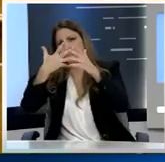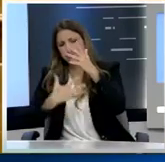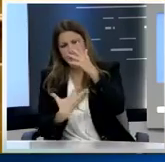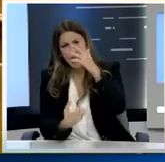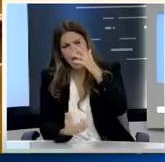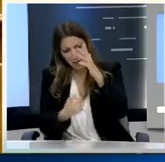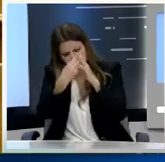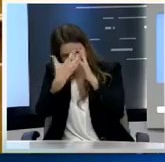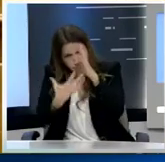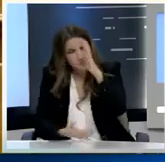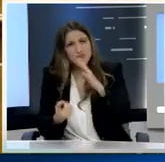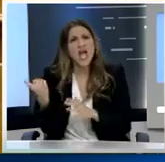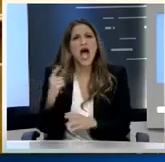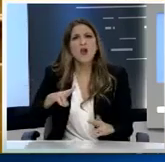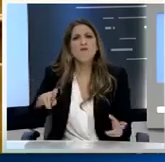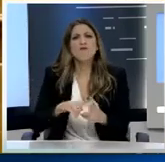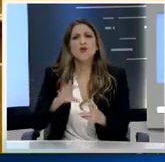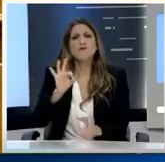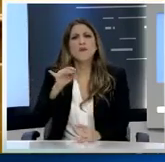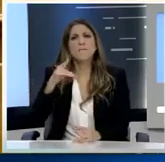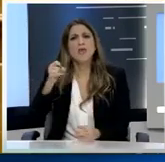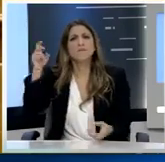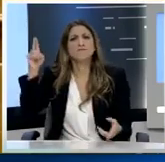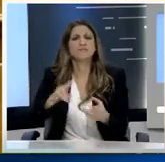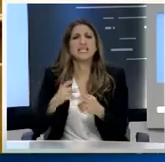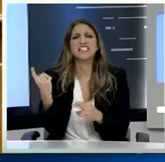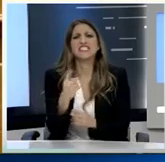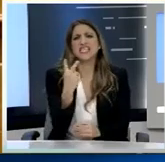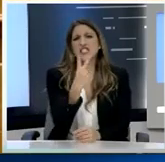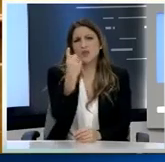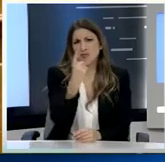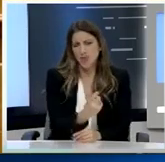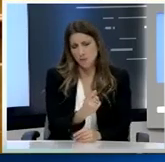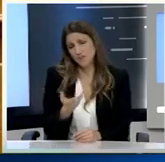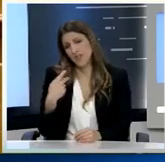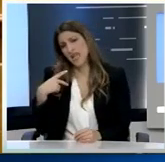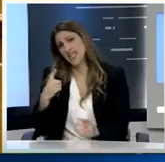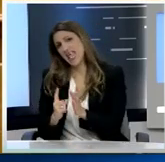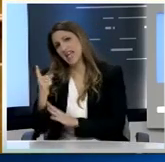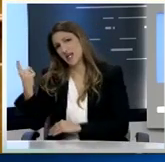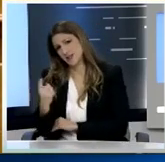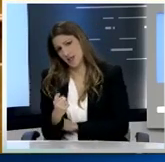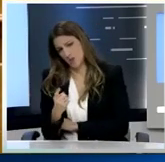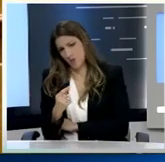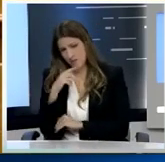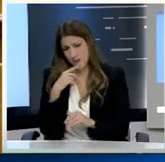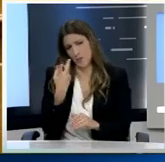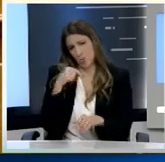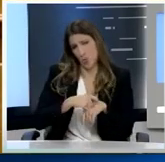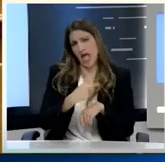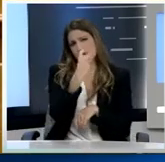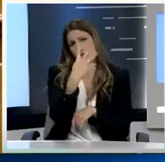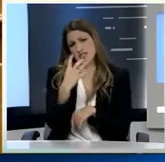εδώ. Μείωση του ΦΠΑ με καθιέρωση συντελεστών 22 και 11 από 24 και 13 αντιστοίχως.